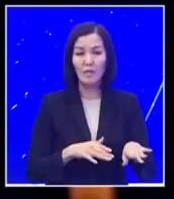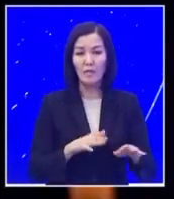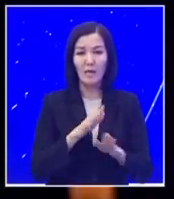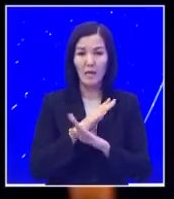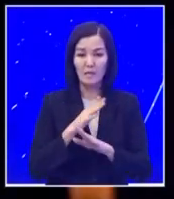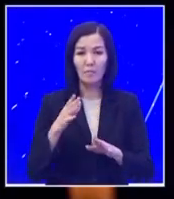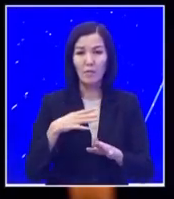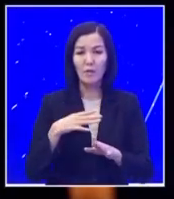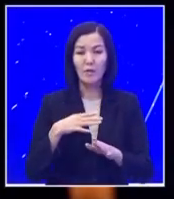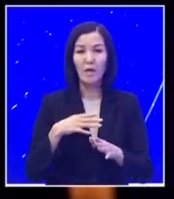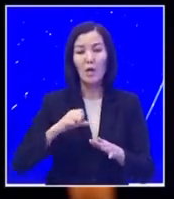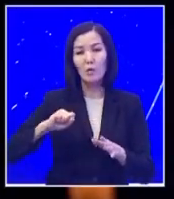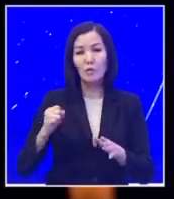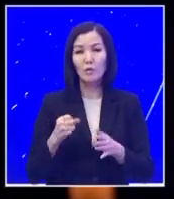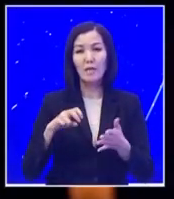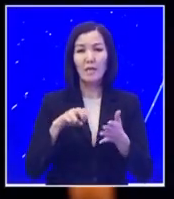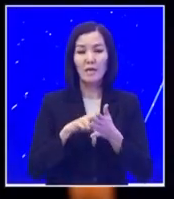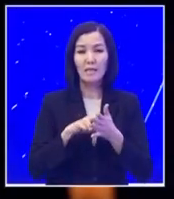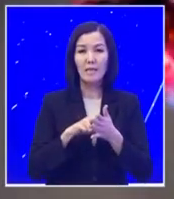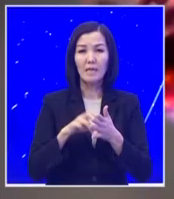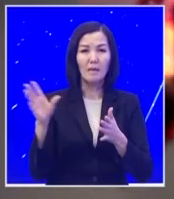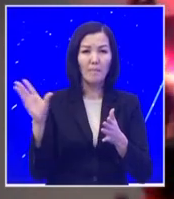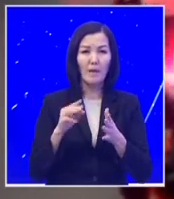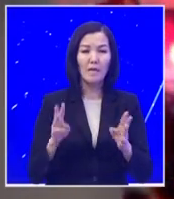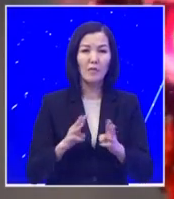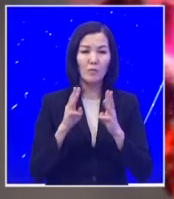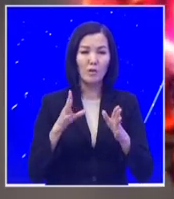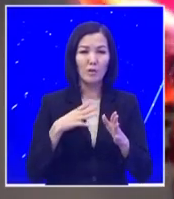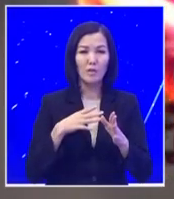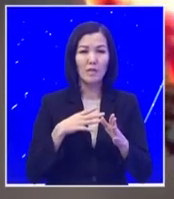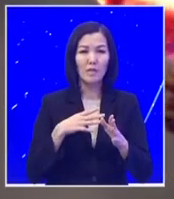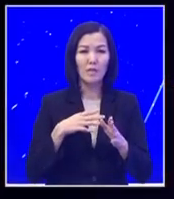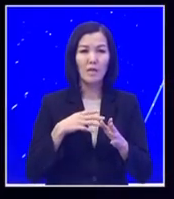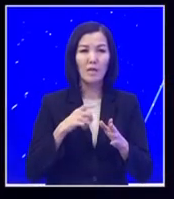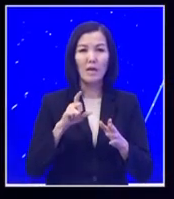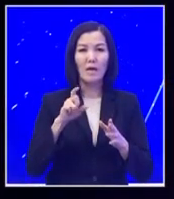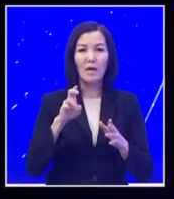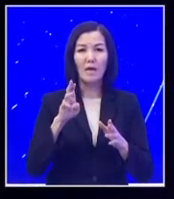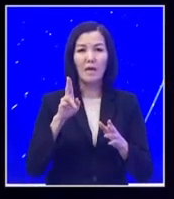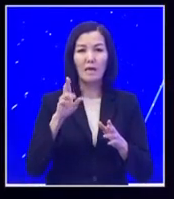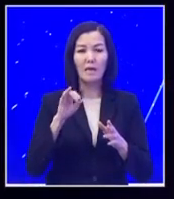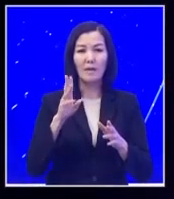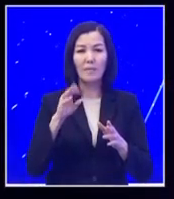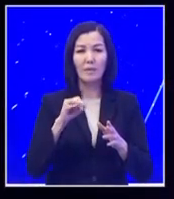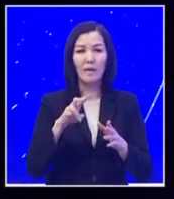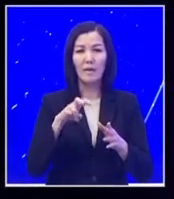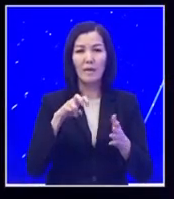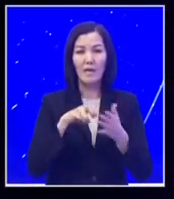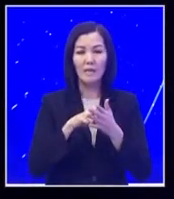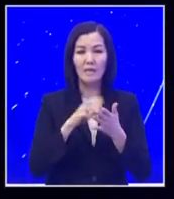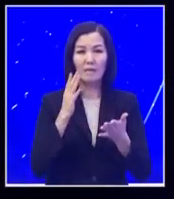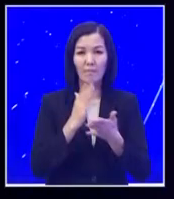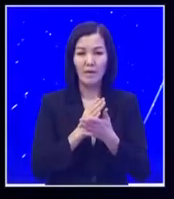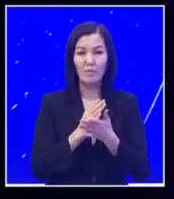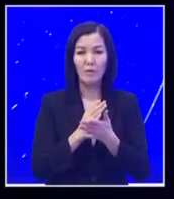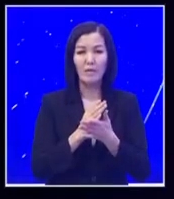жолдастары жазған хаттардың барлығын өртеп жібереді. Қағаздардың арасында хакім Абайдан алған хат-хабардың болғанына шүбә жоқ.